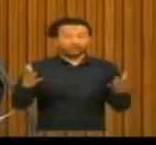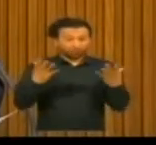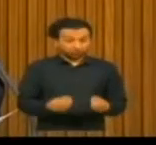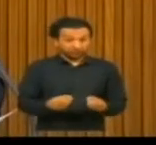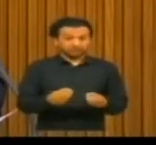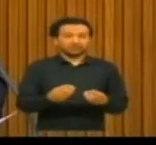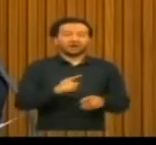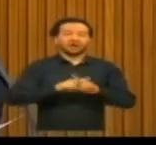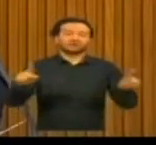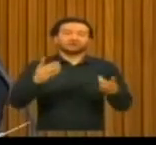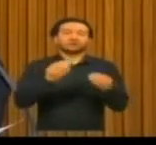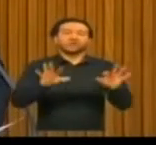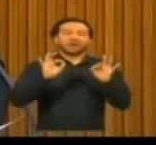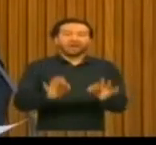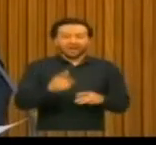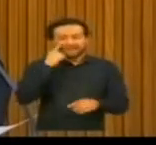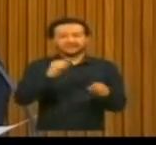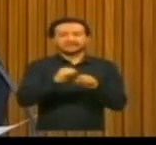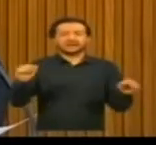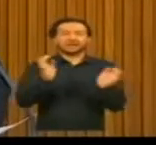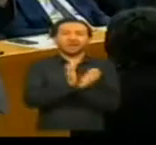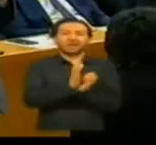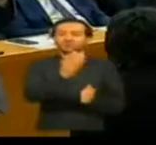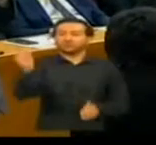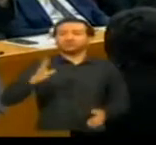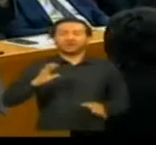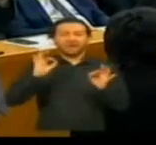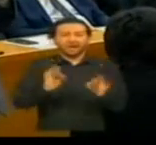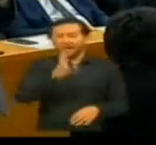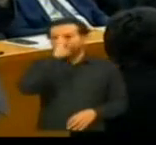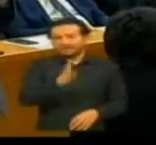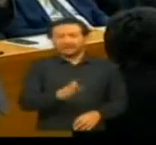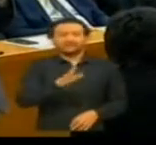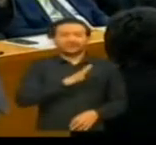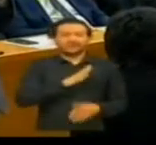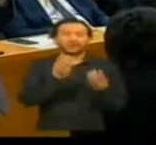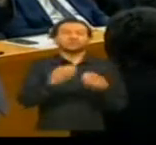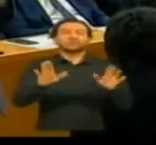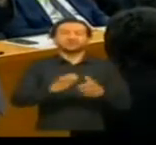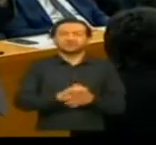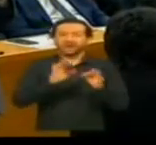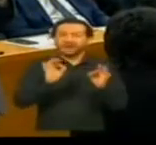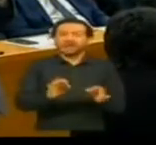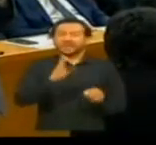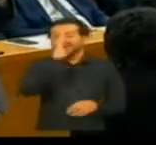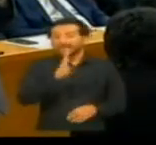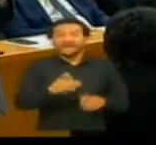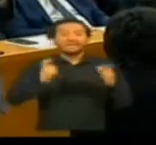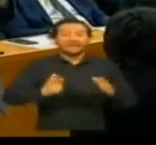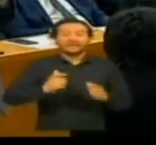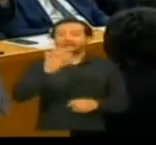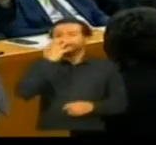Hayır. Hala mağdur olan aileler var. Hala adalet arayan aileler var. Hala adalet nerededir